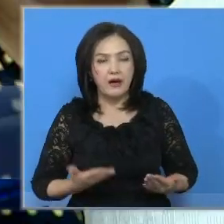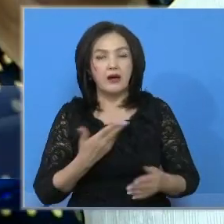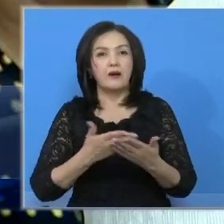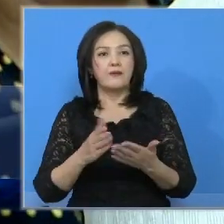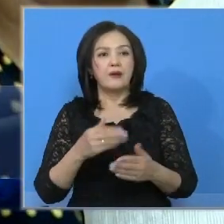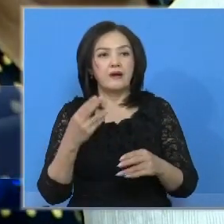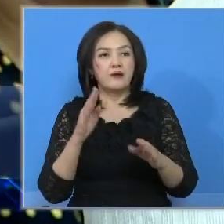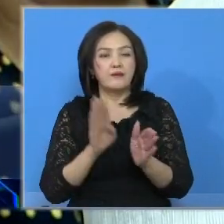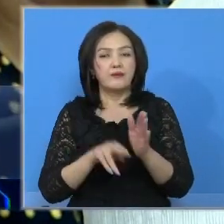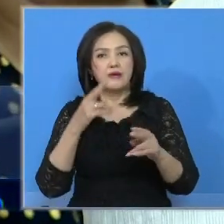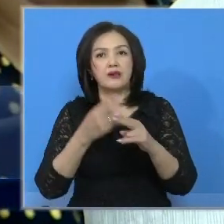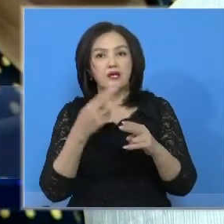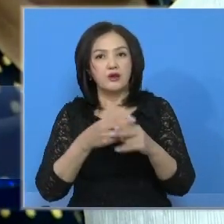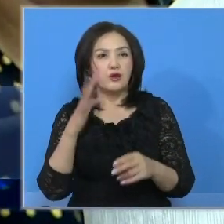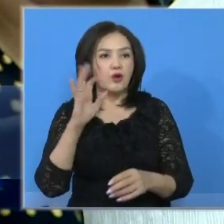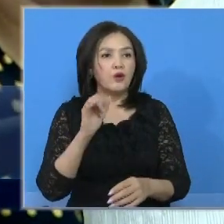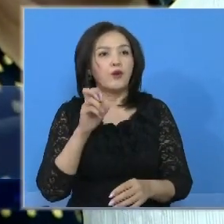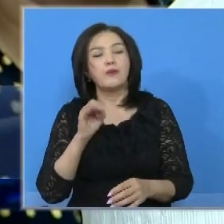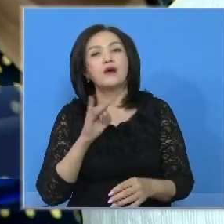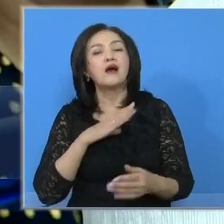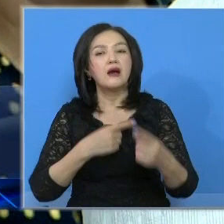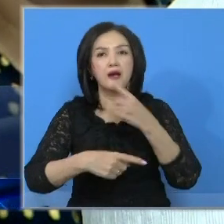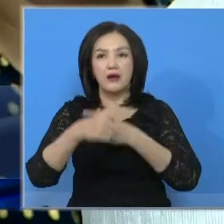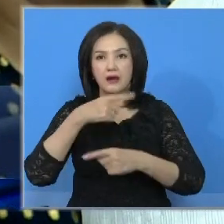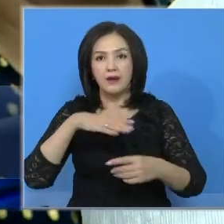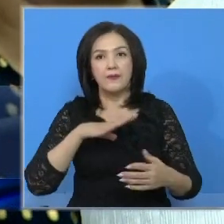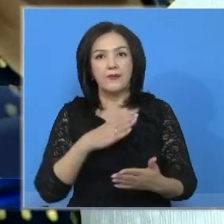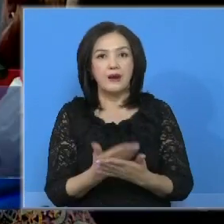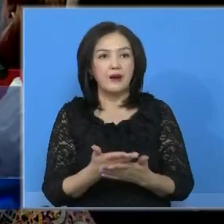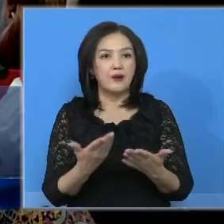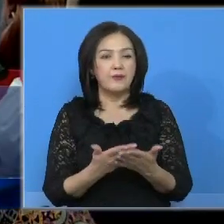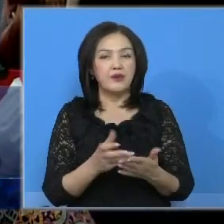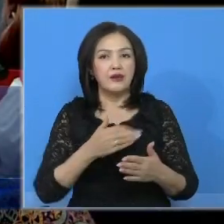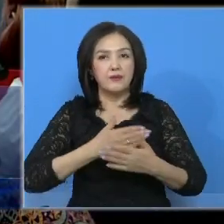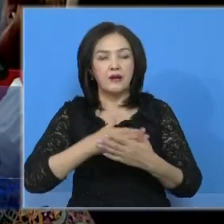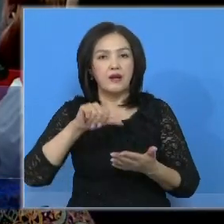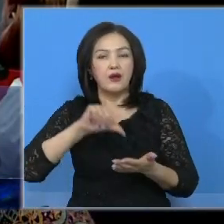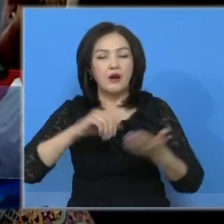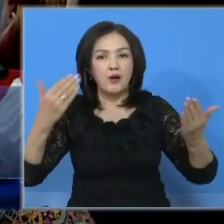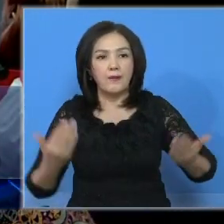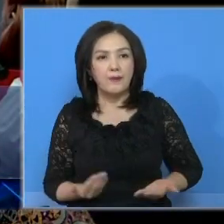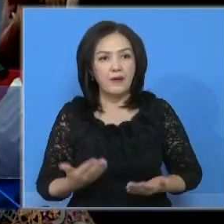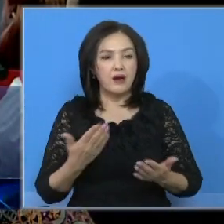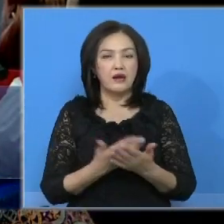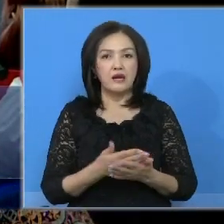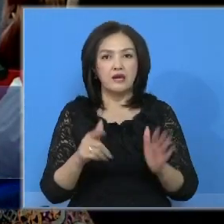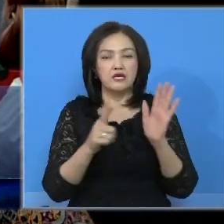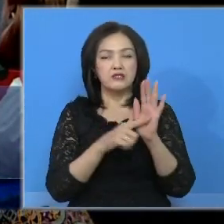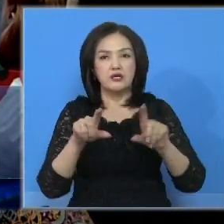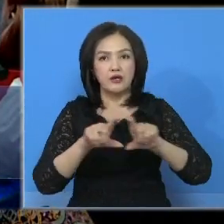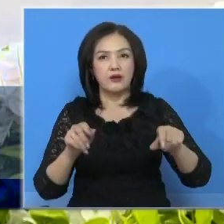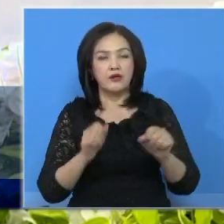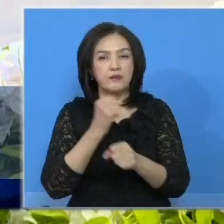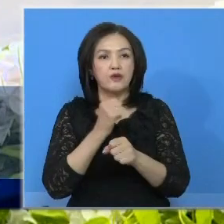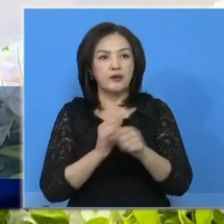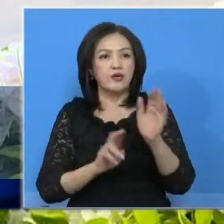Олардың кедергісіз ортасы үшін биыл 400-ден астам нысан қайта бейімделді. Мұнан бөлек белсенді өмір сүру жобасы аясында 7 орталық жұмысын